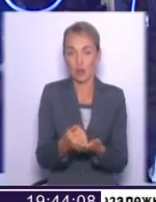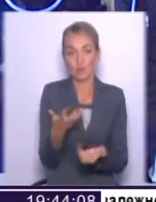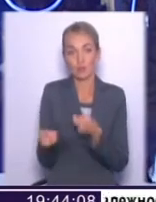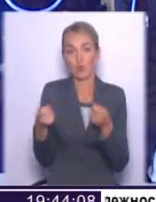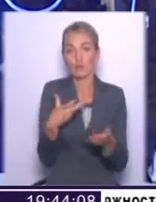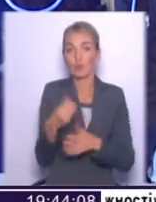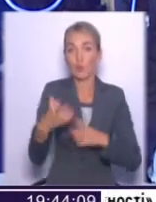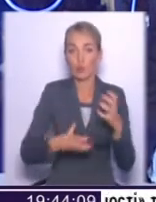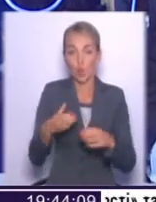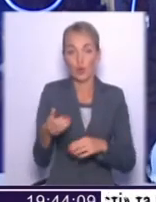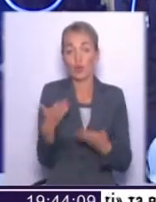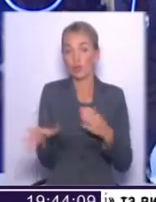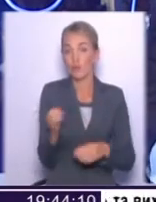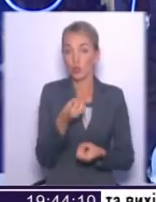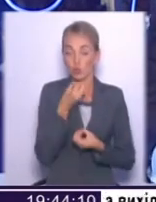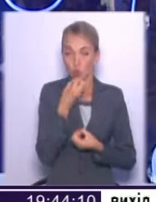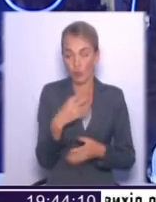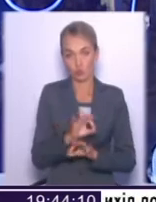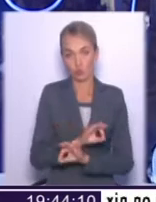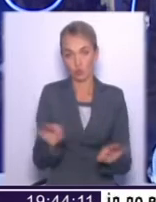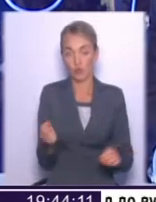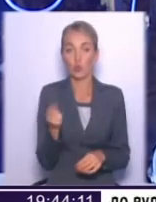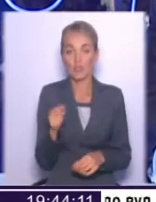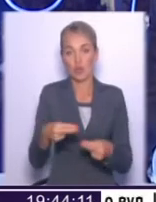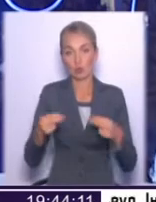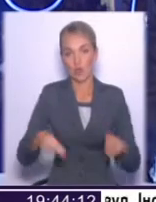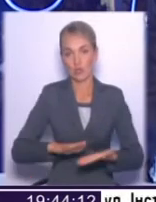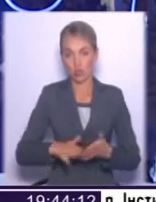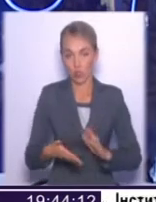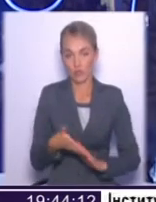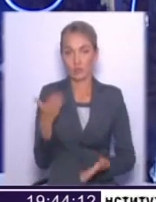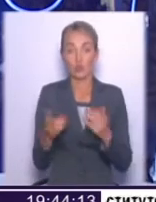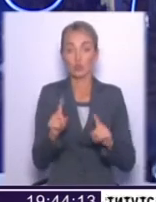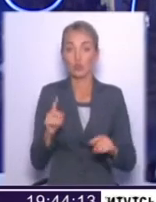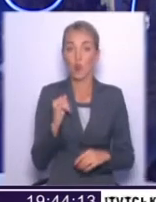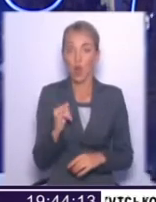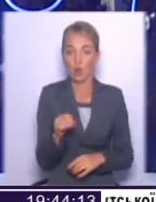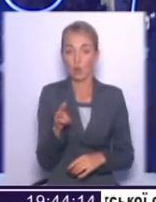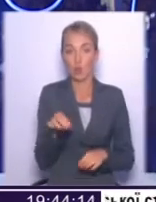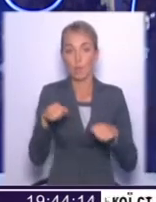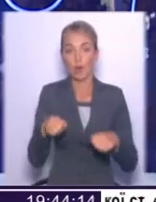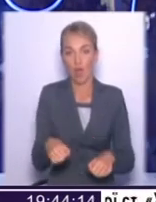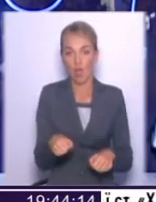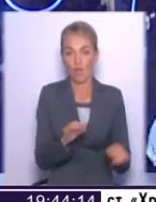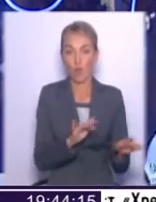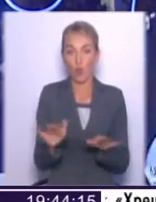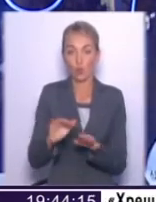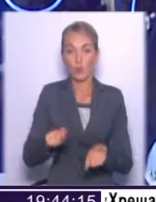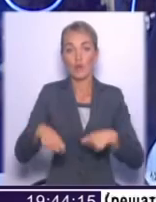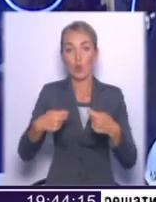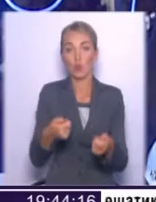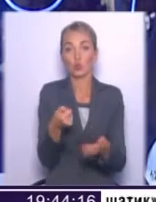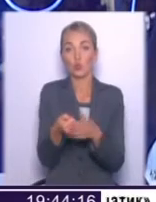свої помідори. Якщо все добре, чудово, тоді заключається договір. Якщо щось погано, то право ходу умовно переходить до